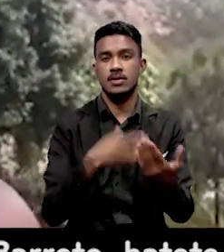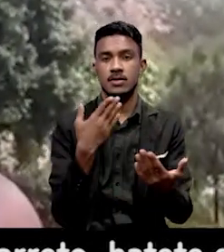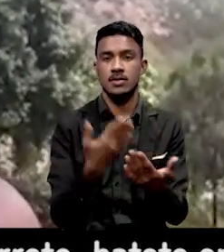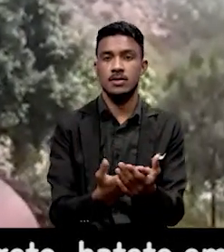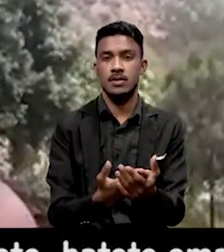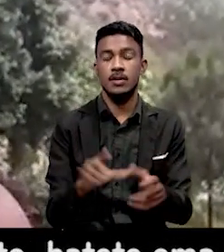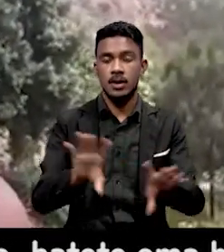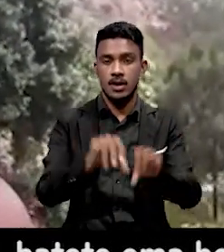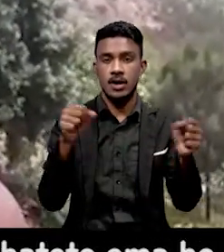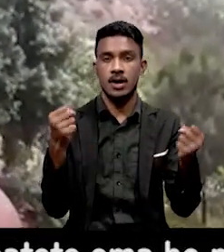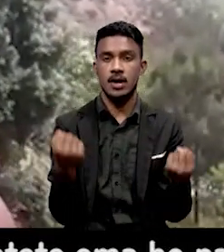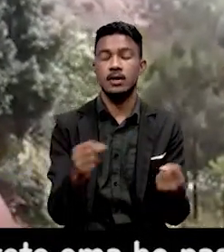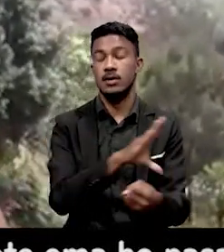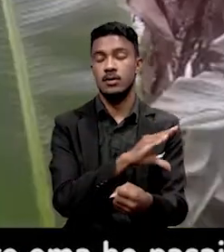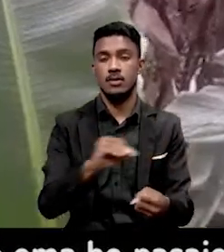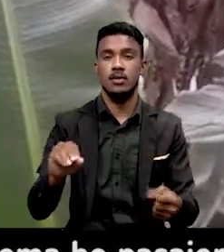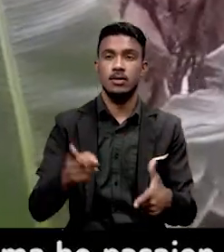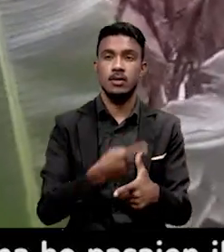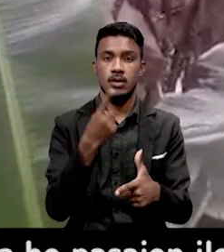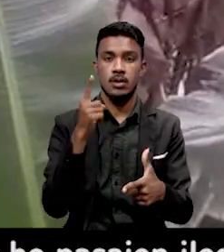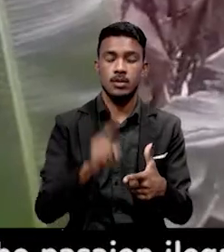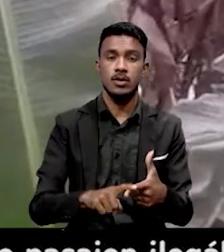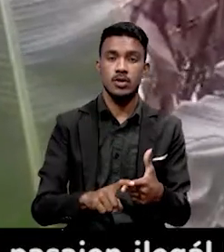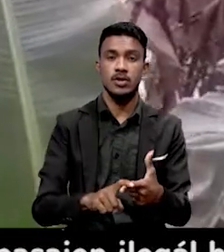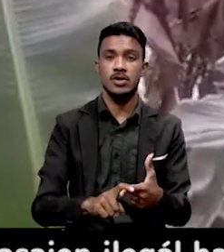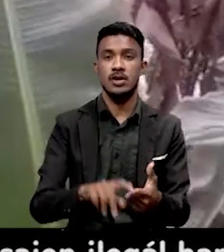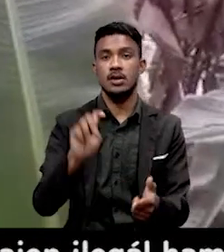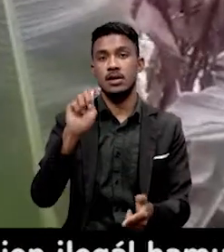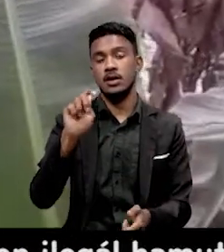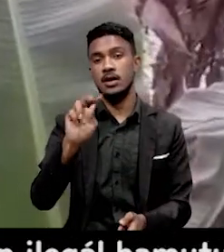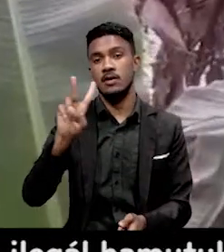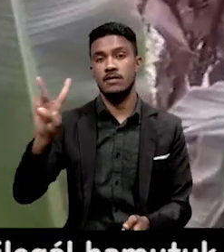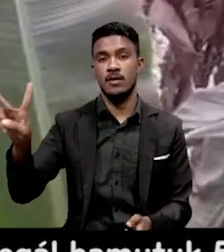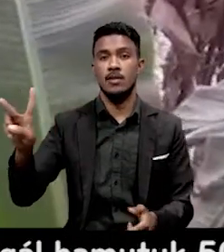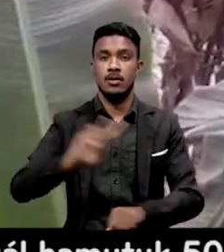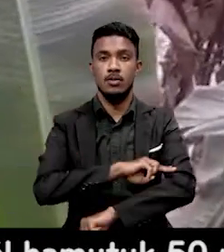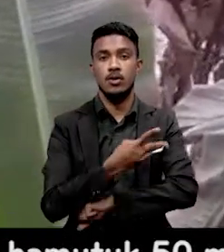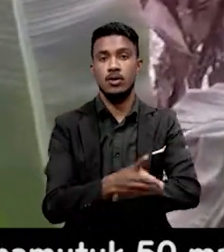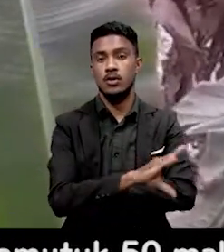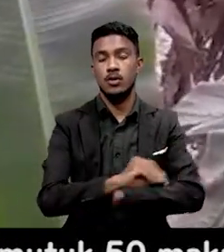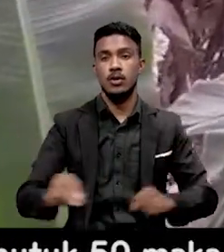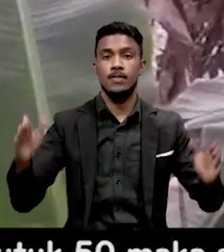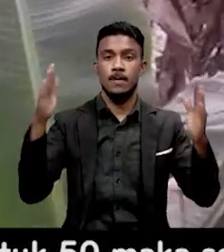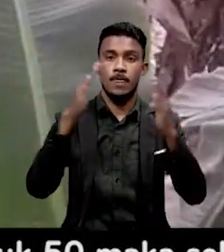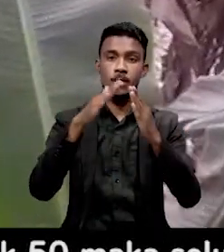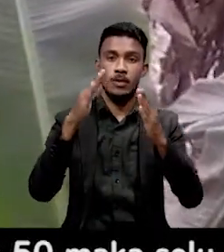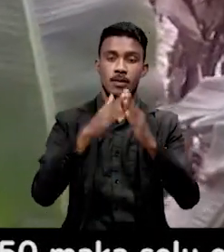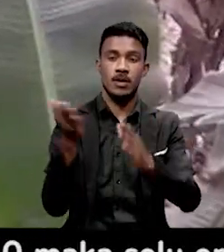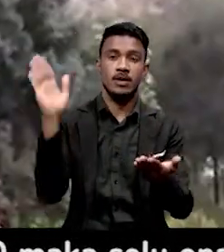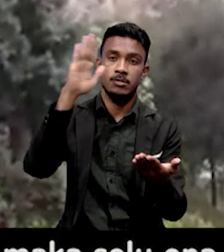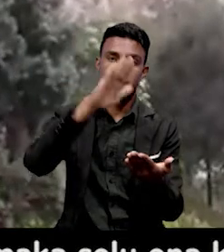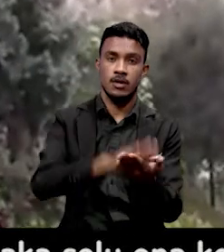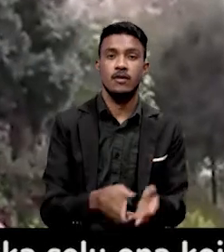kadera serne makrang depois so tijau no monkun so uma makrata rekomendo pe